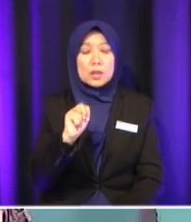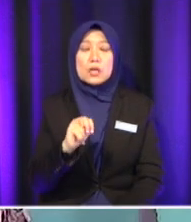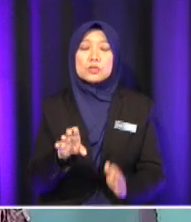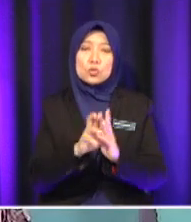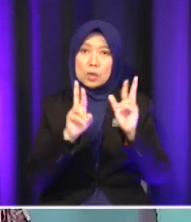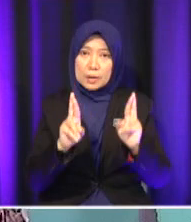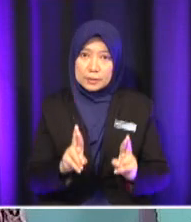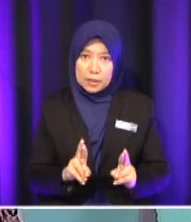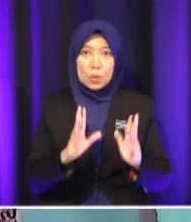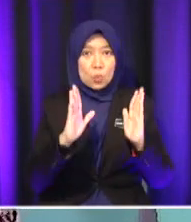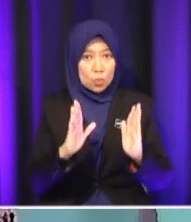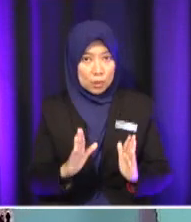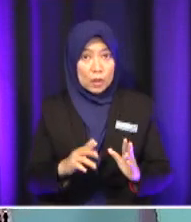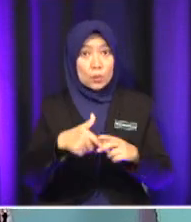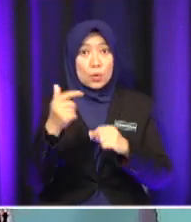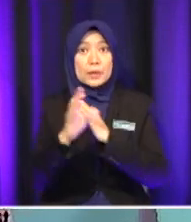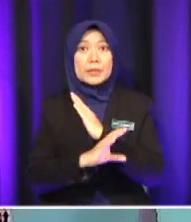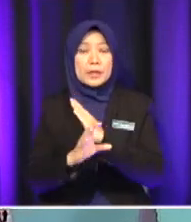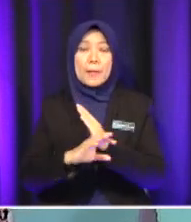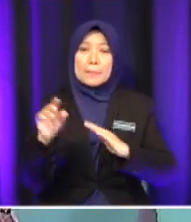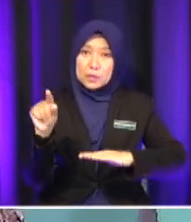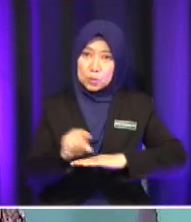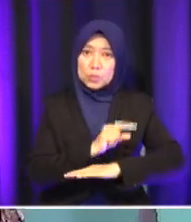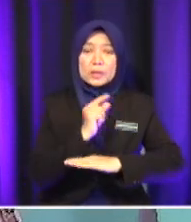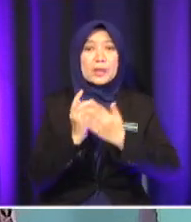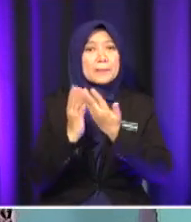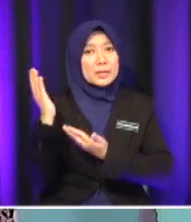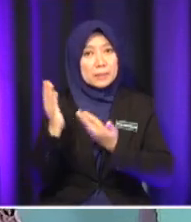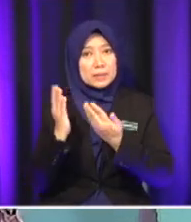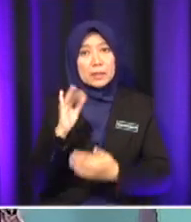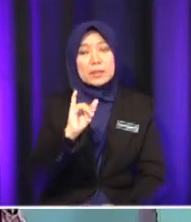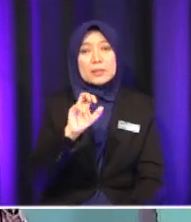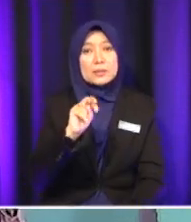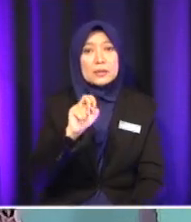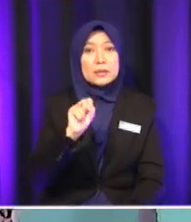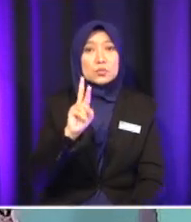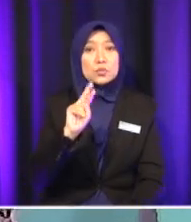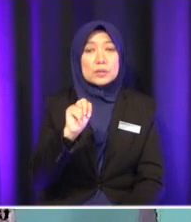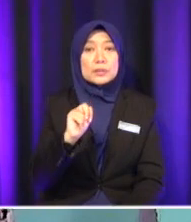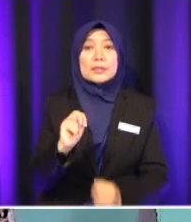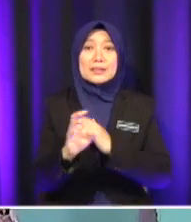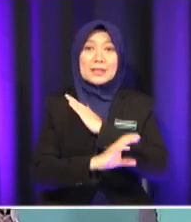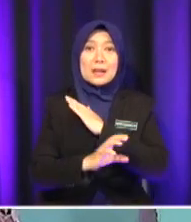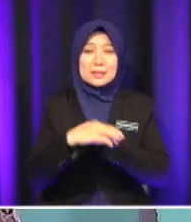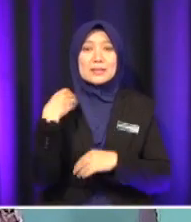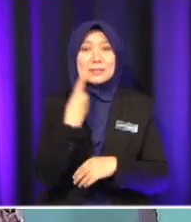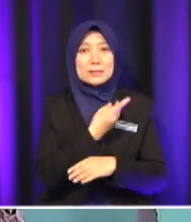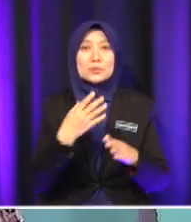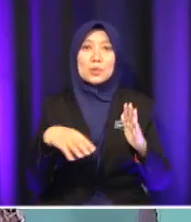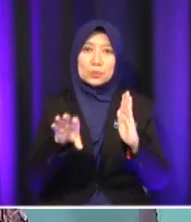penghematan pengangkutan ataupun Syarikat insurance yang ada di negara kita eh contohnya